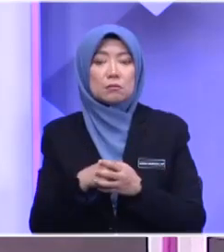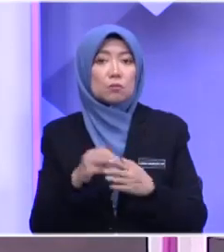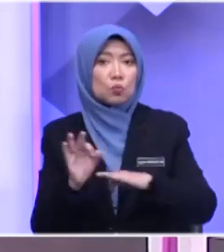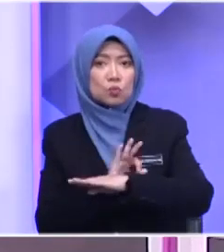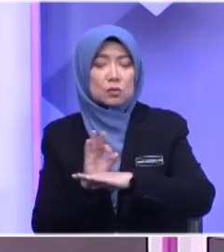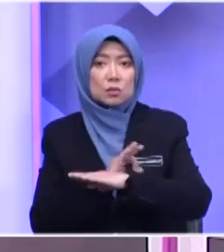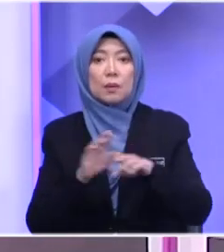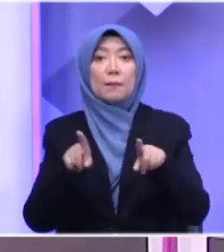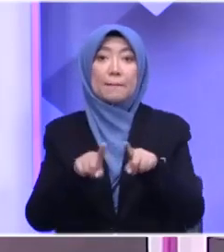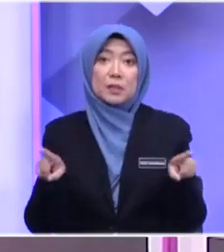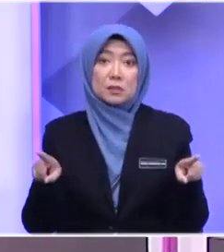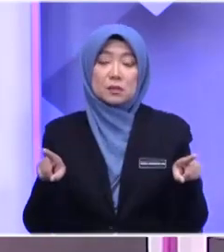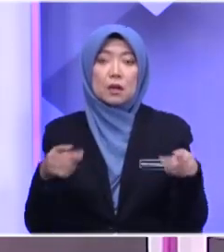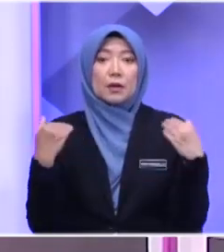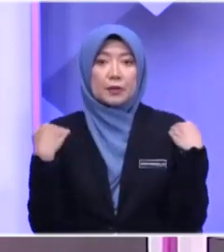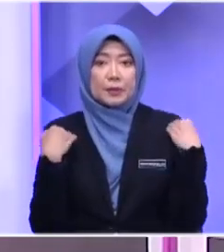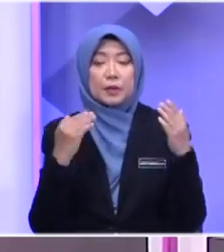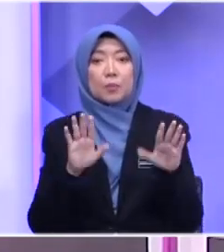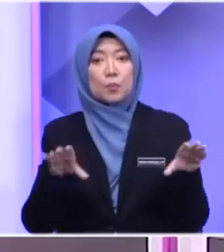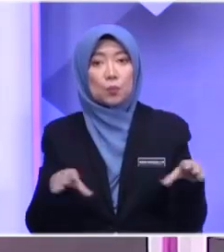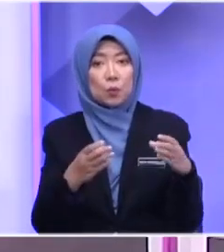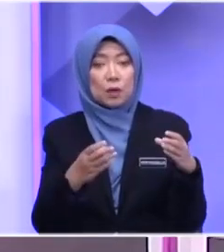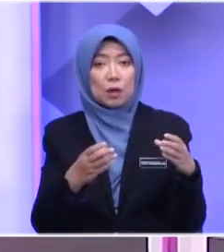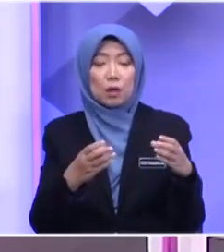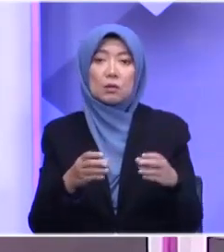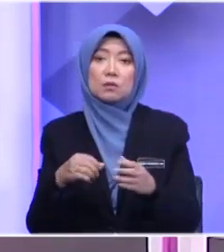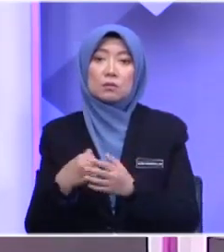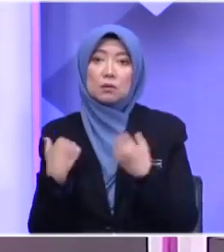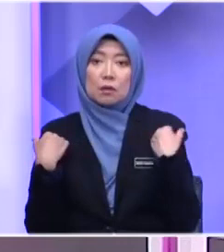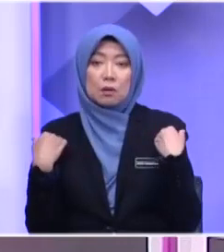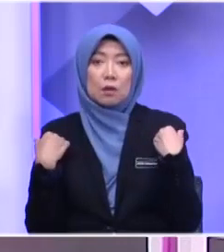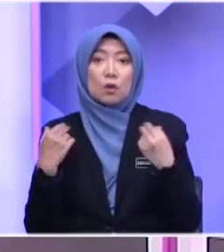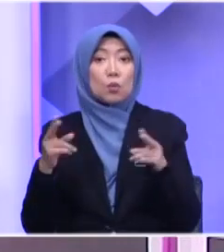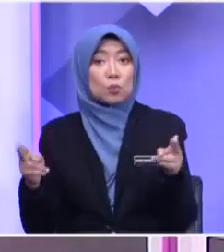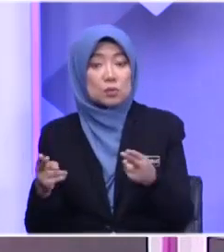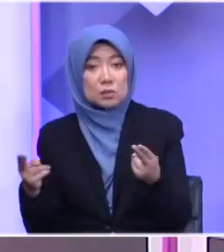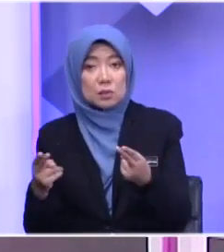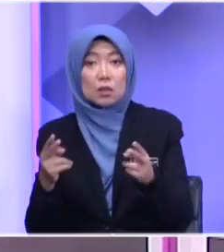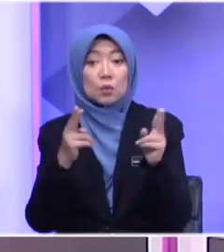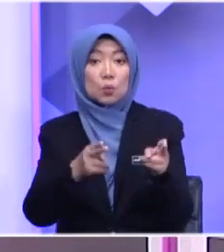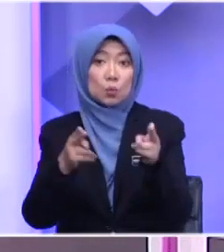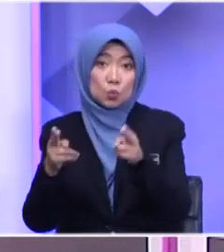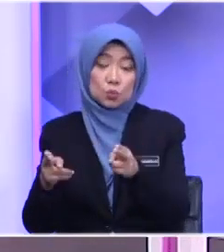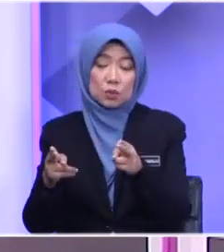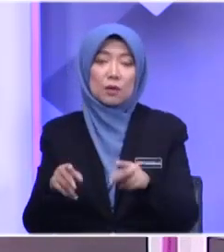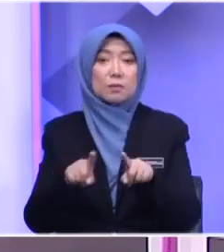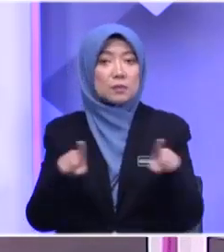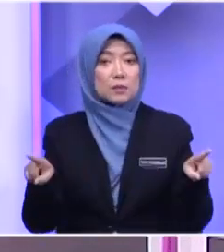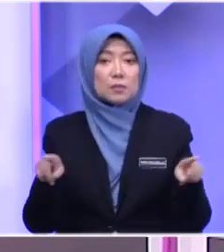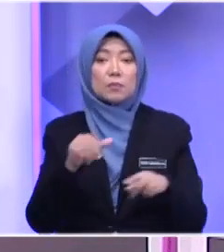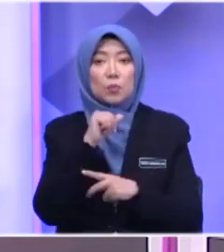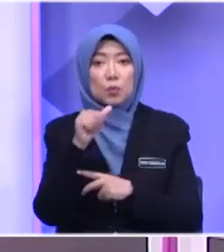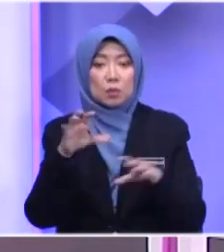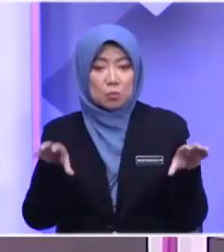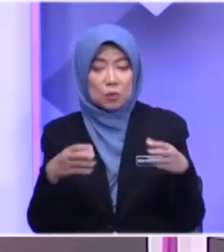dia menumbuhkan Ibnu menumbuhkan menguruskan menanggung risiko dan baru secara berterusan Adi tidak segera Jalan